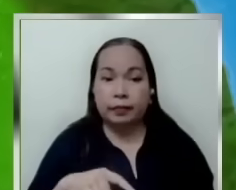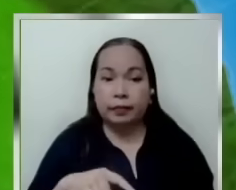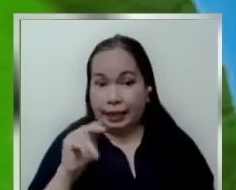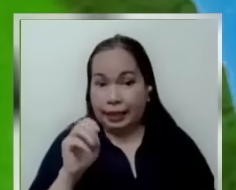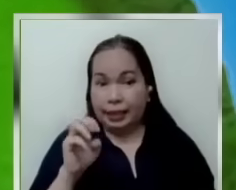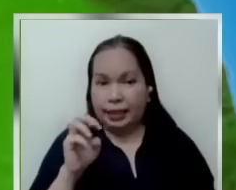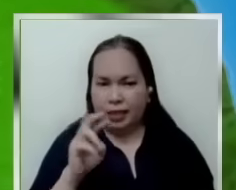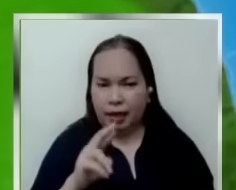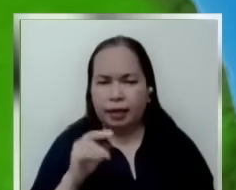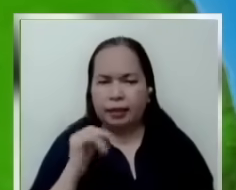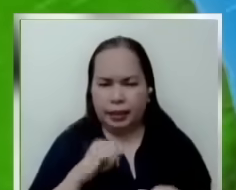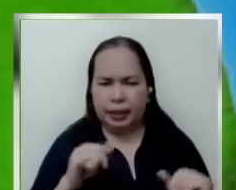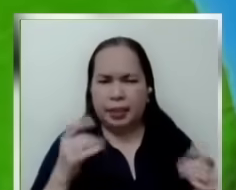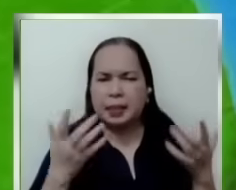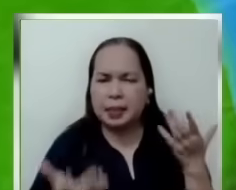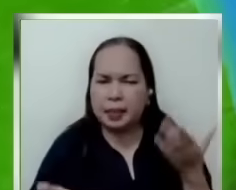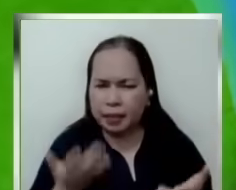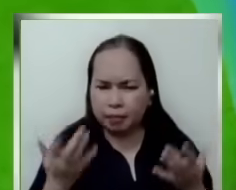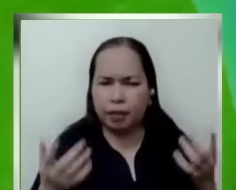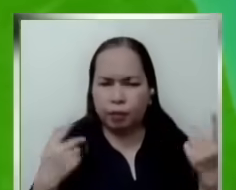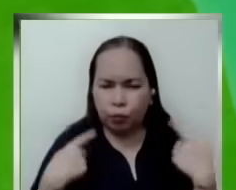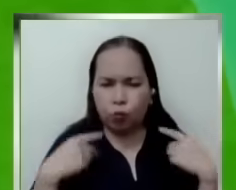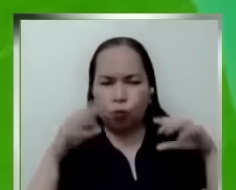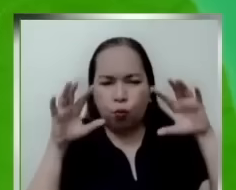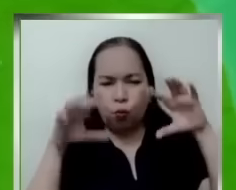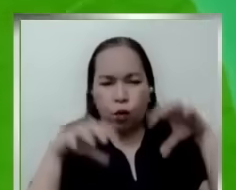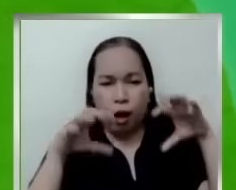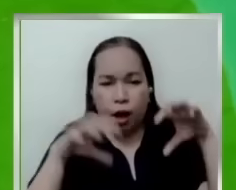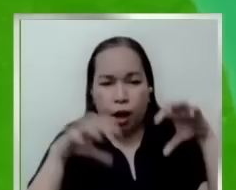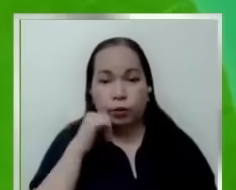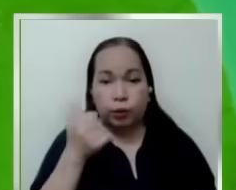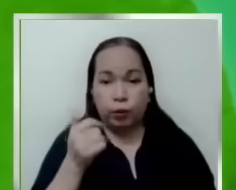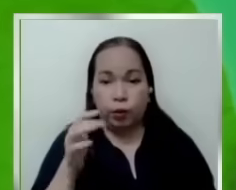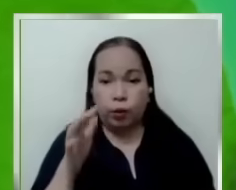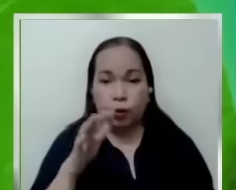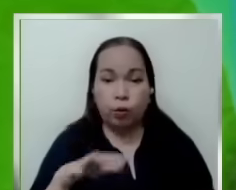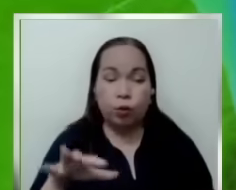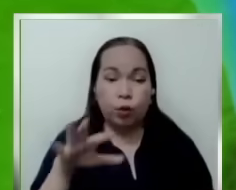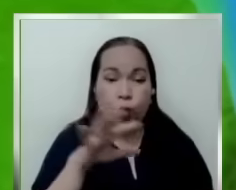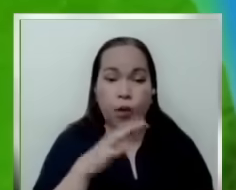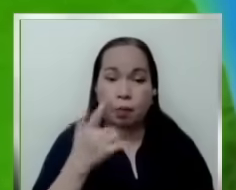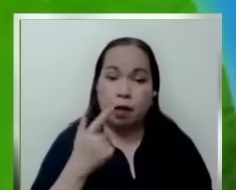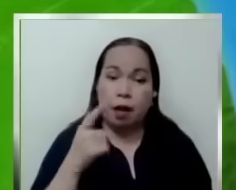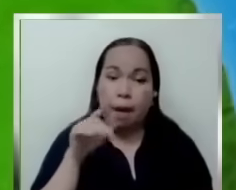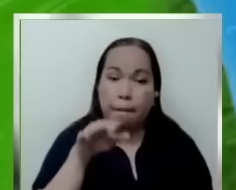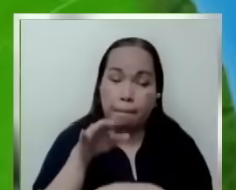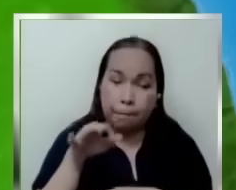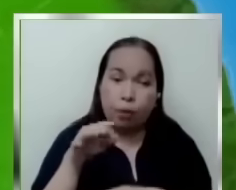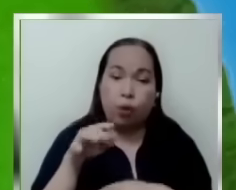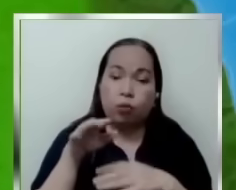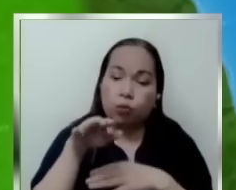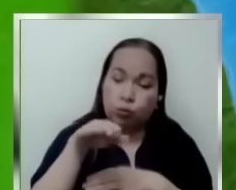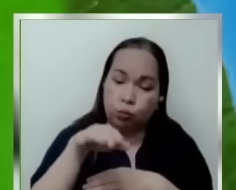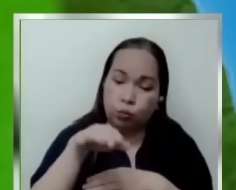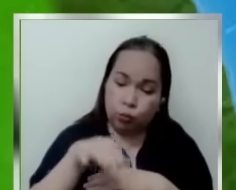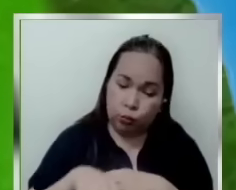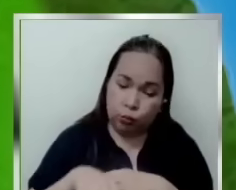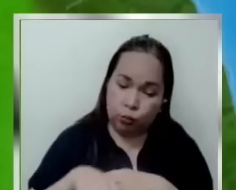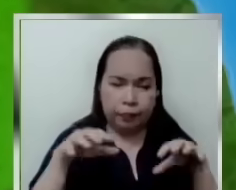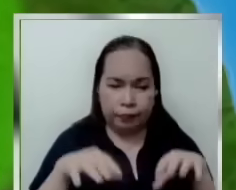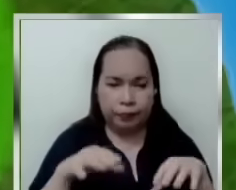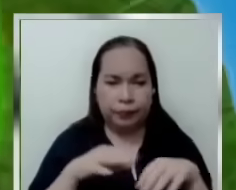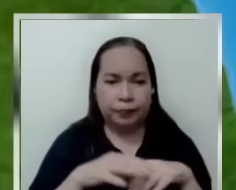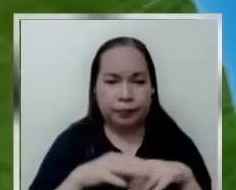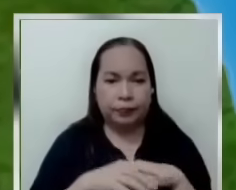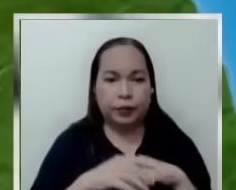posibilidad ng ulan bukas. Posibleng malawakan ang pag-ulan sa hapon at maaaring magpatuloy ho yan hanggang sa gabi. Kaya sa ating